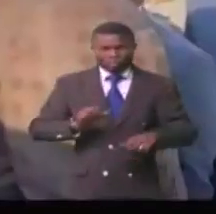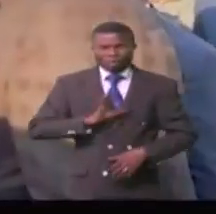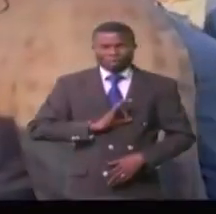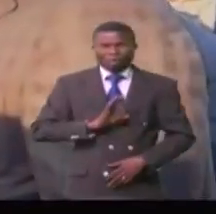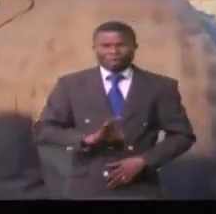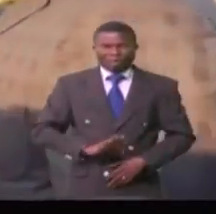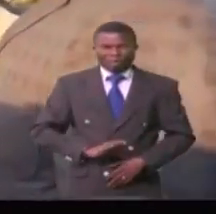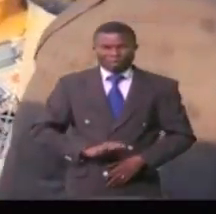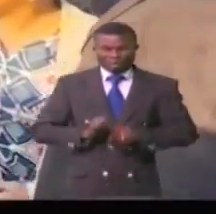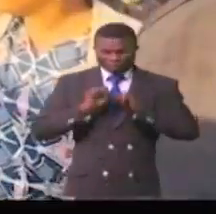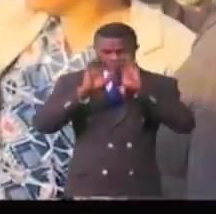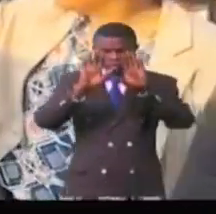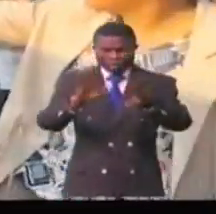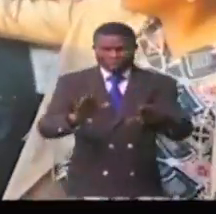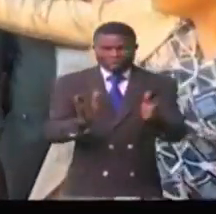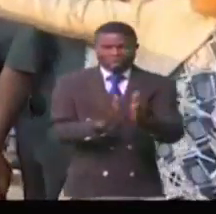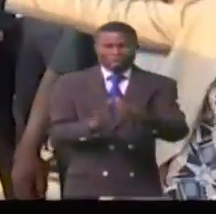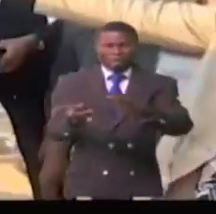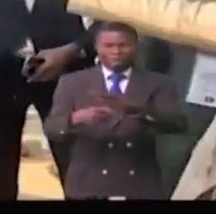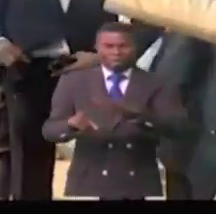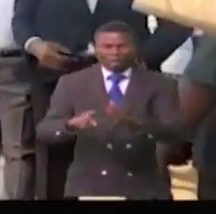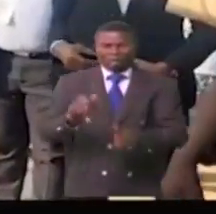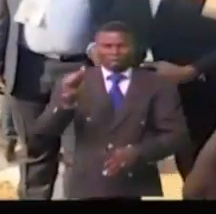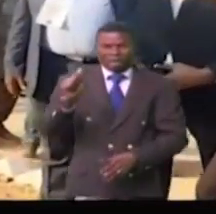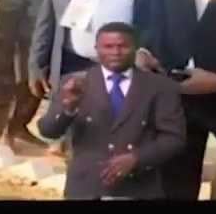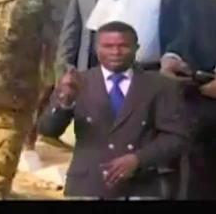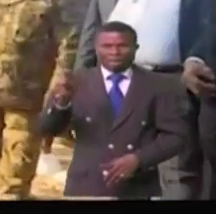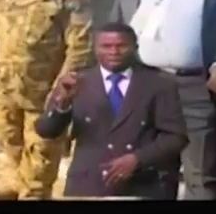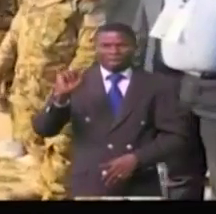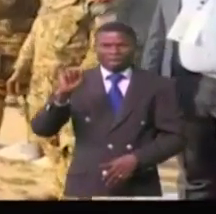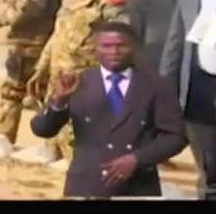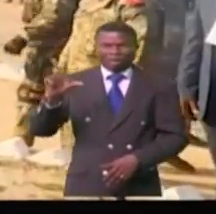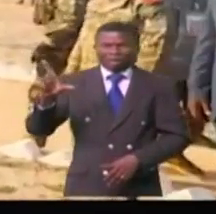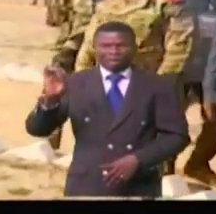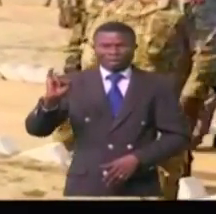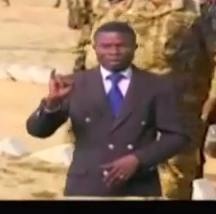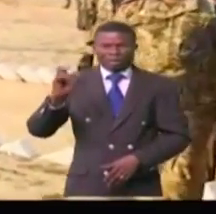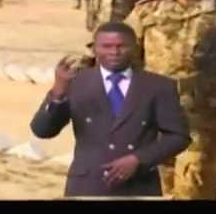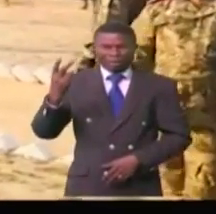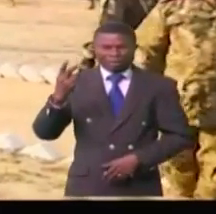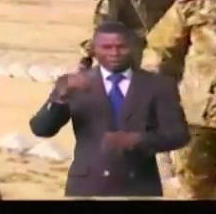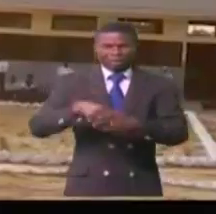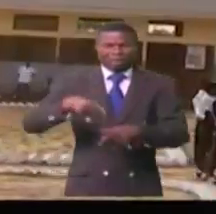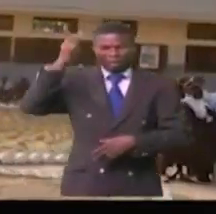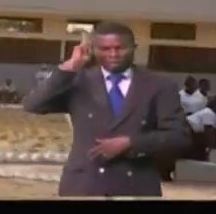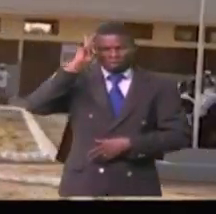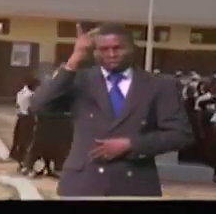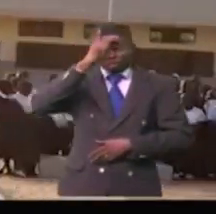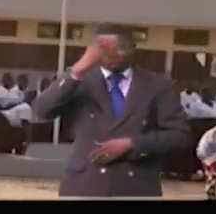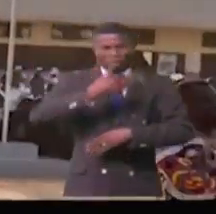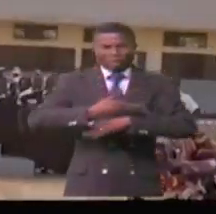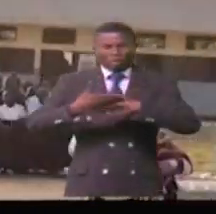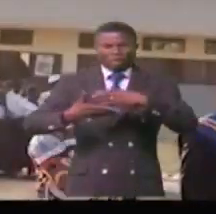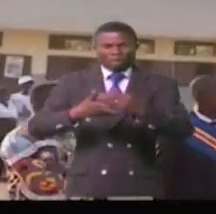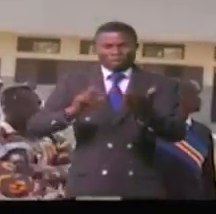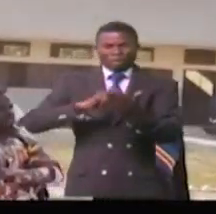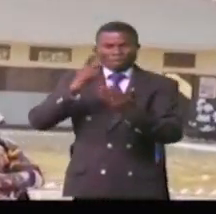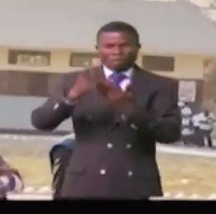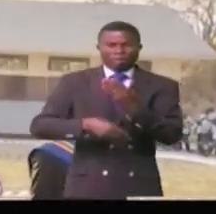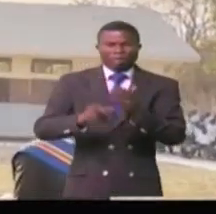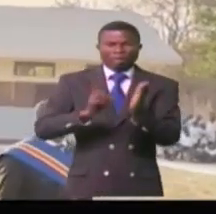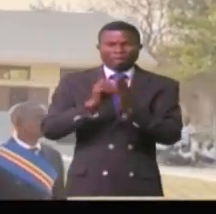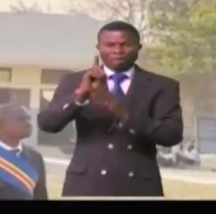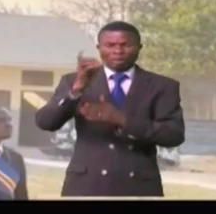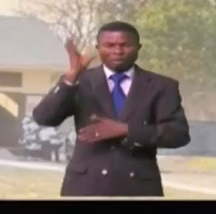Tshisekedi inaugure l'école primaire Akili 2 dans le territoire de Kassoumeno, dans le Haut-Katanga, construite dans le cadre du programme de